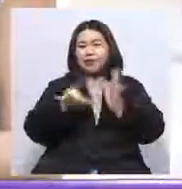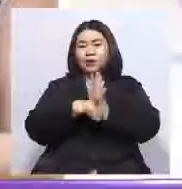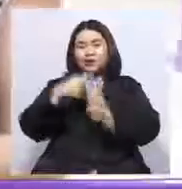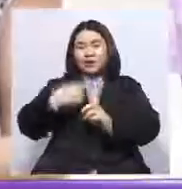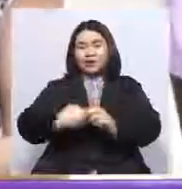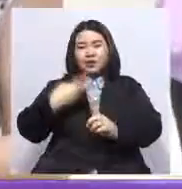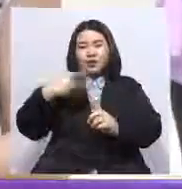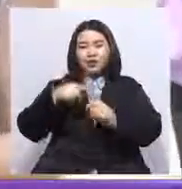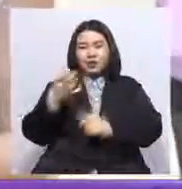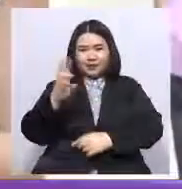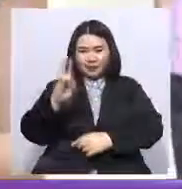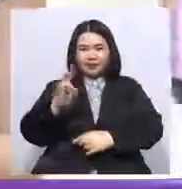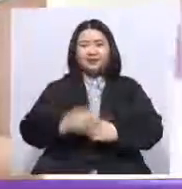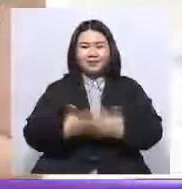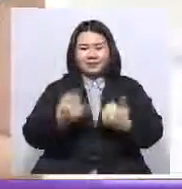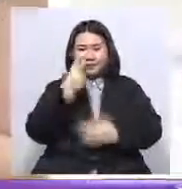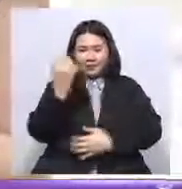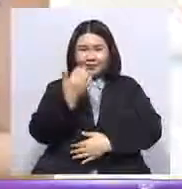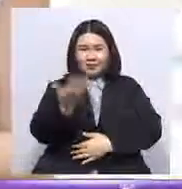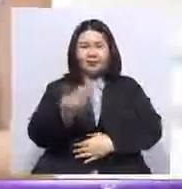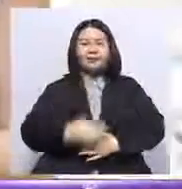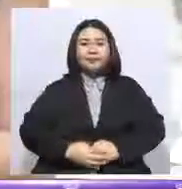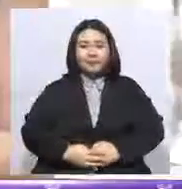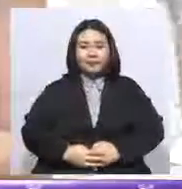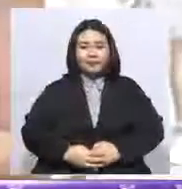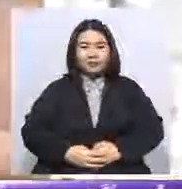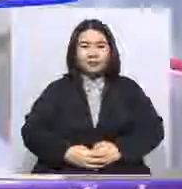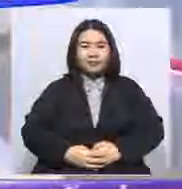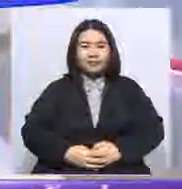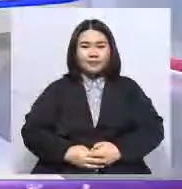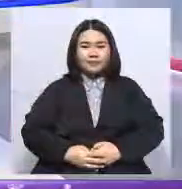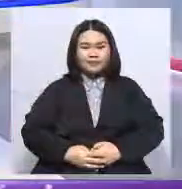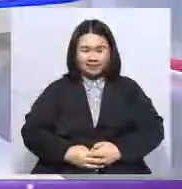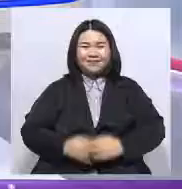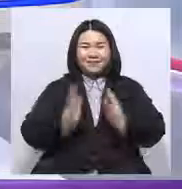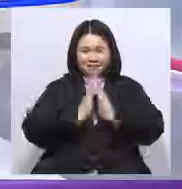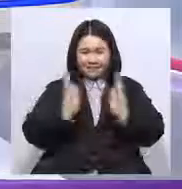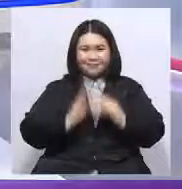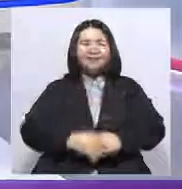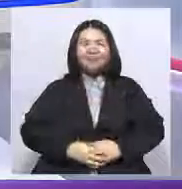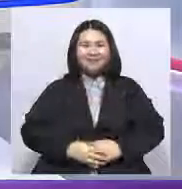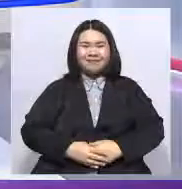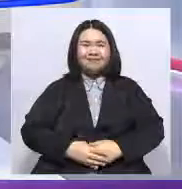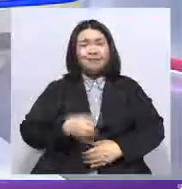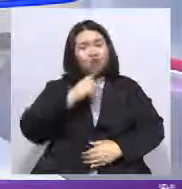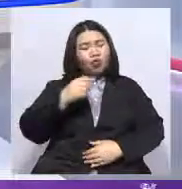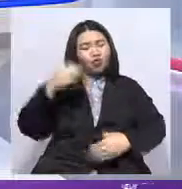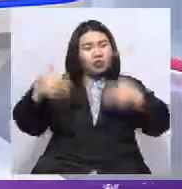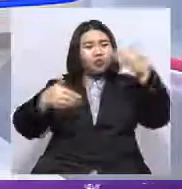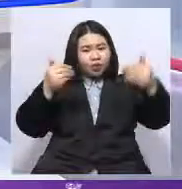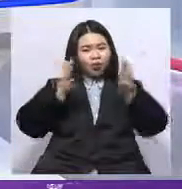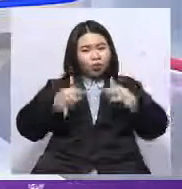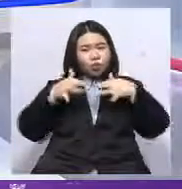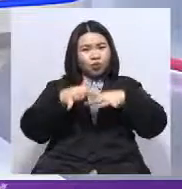17กุมภาพันธ์นี้ค่ะช่วงนี้กลับไปทางสถานีกันค่ะ ขอบคุณคุณสีฟ้าครับก็บรรยากาศค่อนข้างคึ